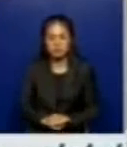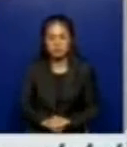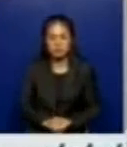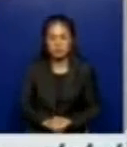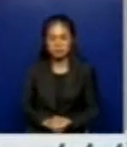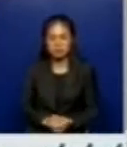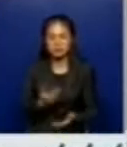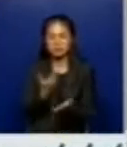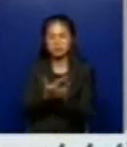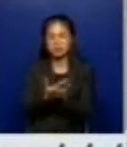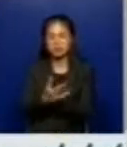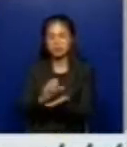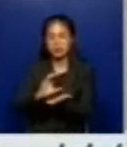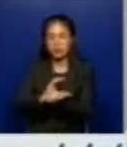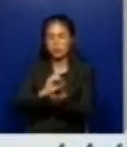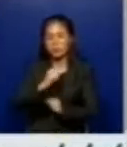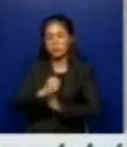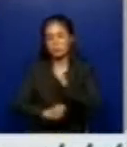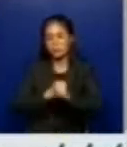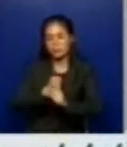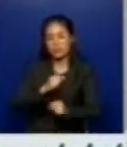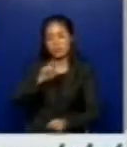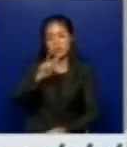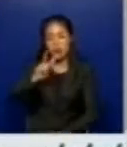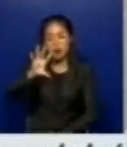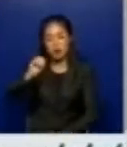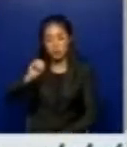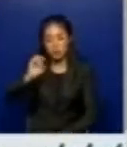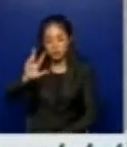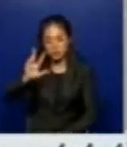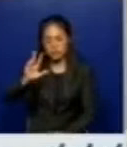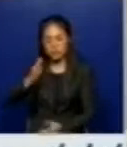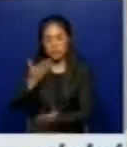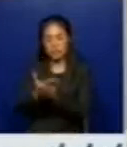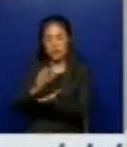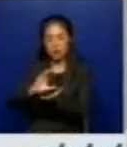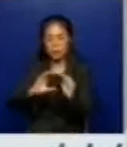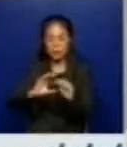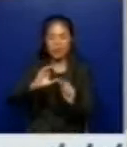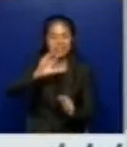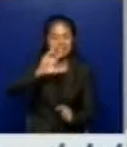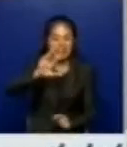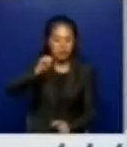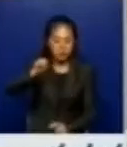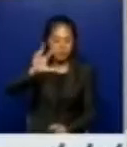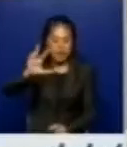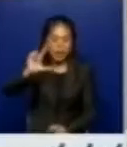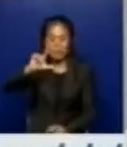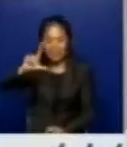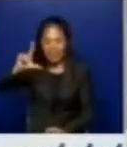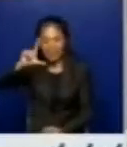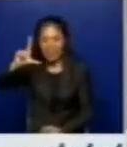เราตั้งงบประมาณปี64ไว้นะครับ 3.3 ล้านล้านท่านประธ